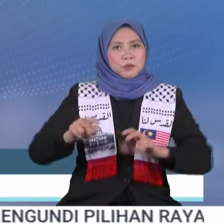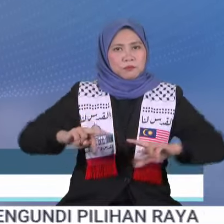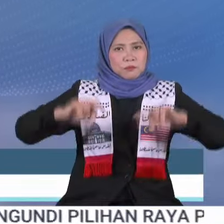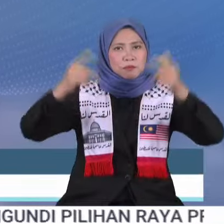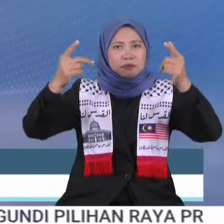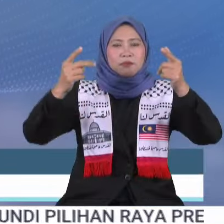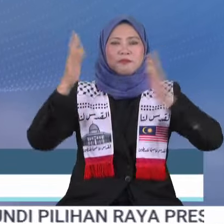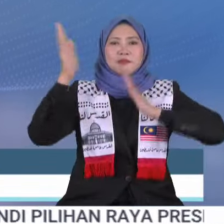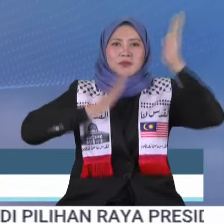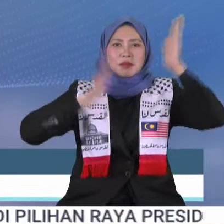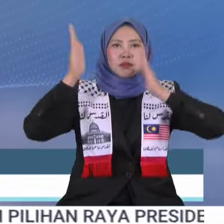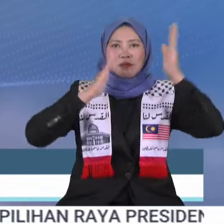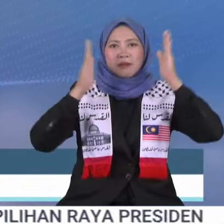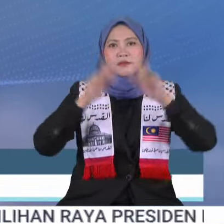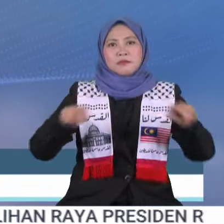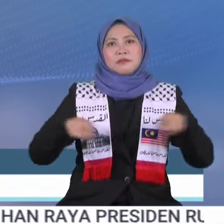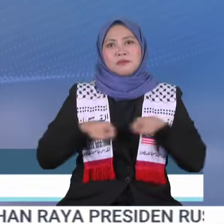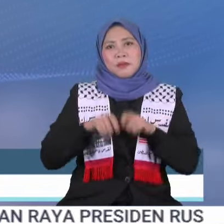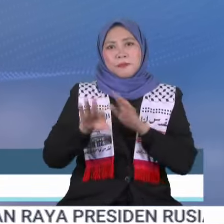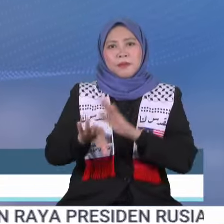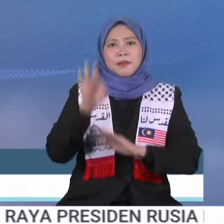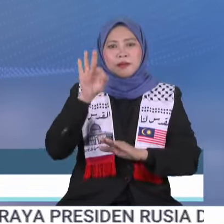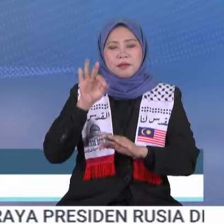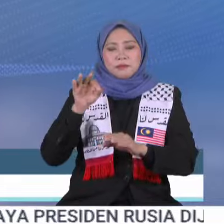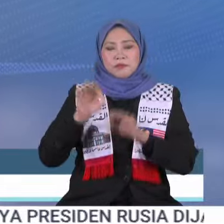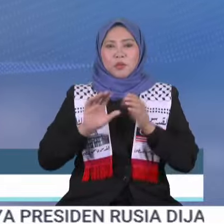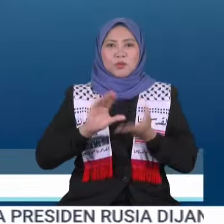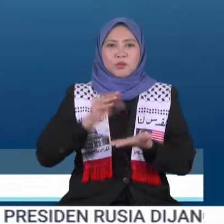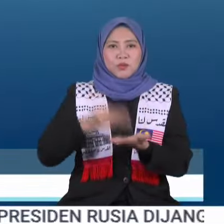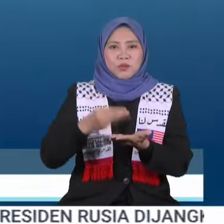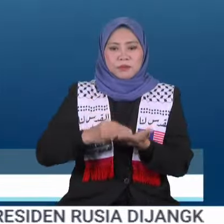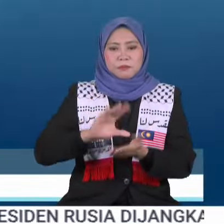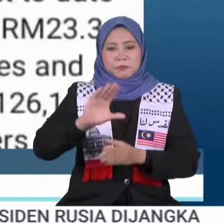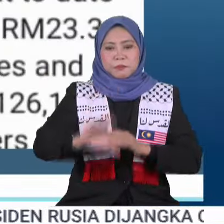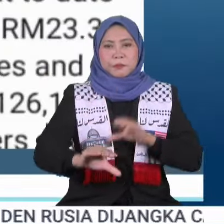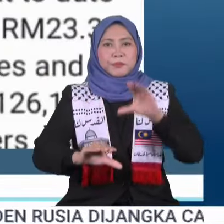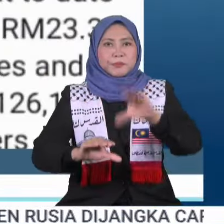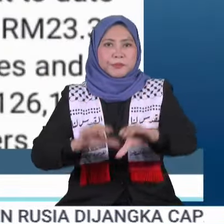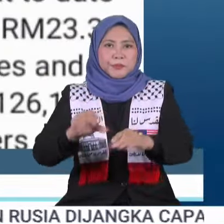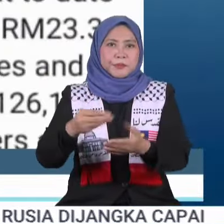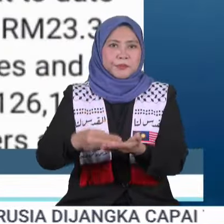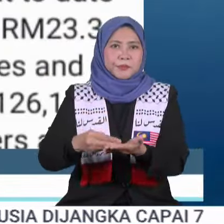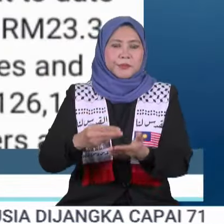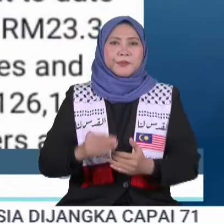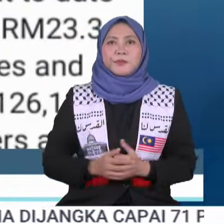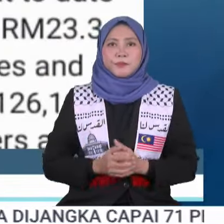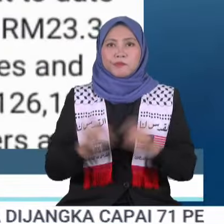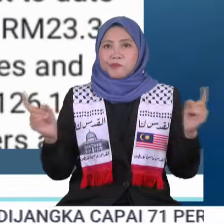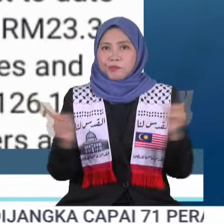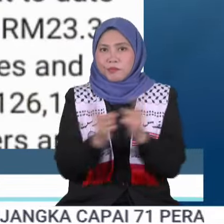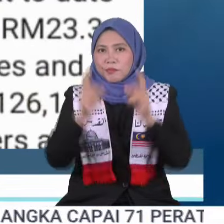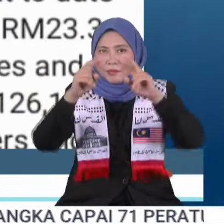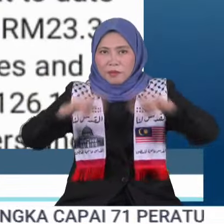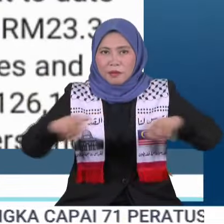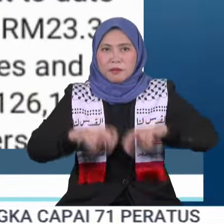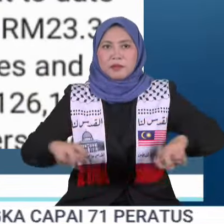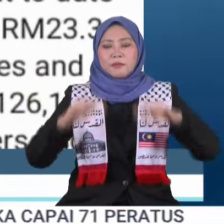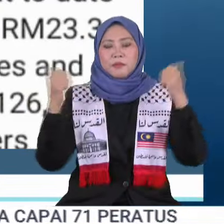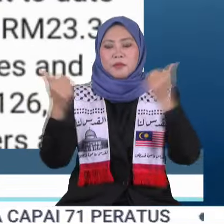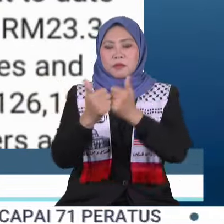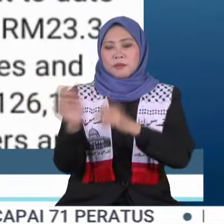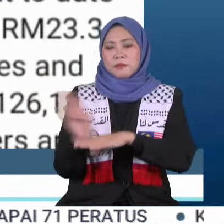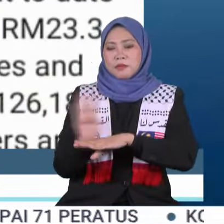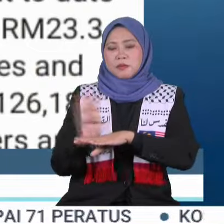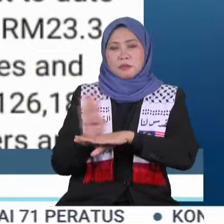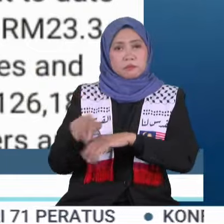kedudukan Malaysia sebagai destinasi pilihan pelaburan penemuan hasil kaji selidik persatuan